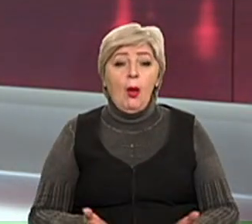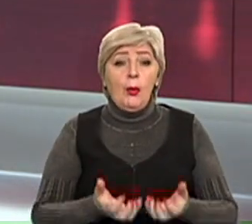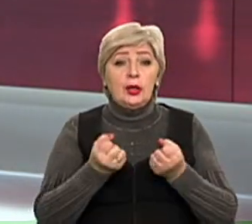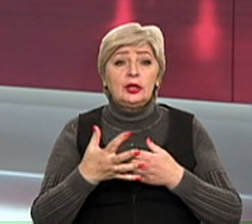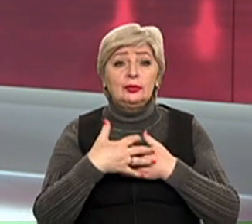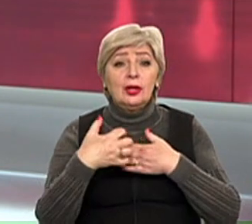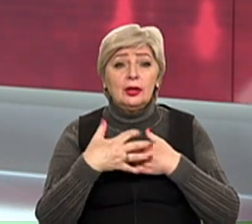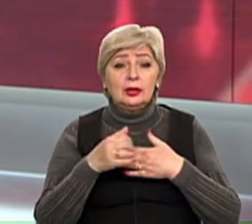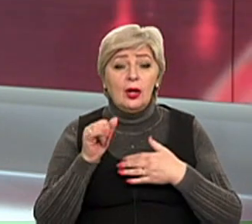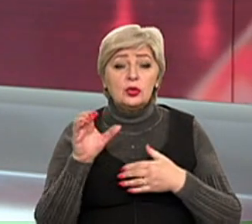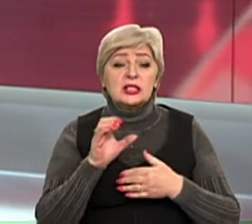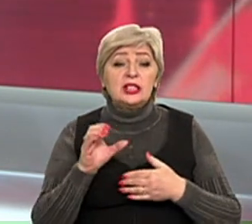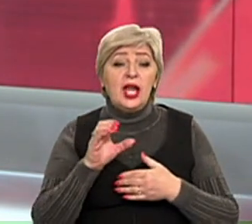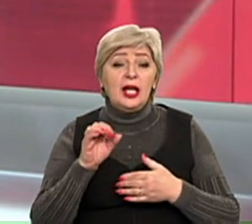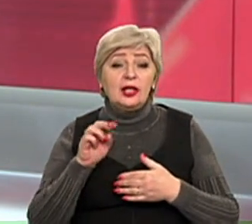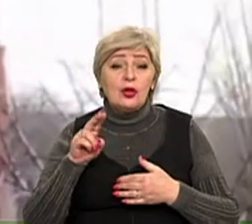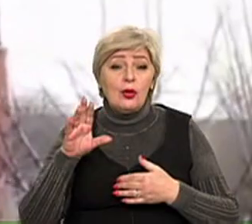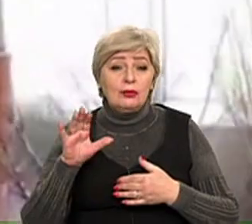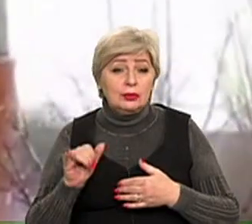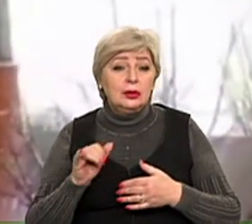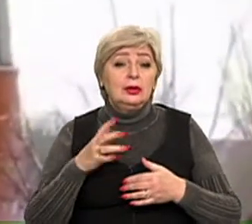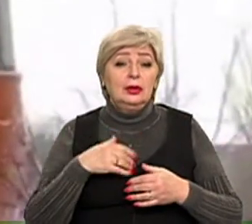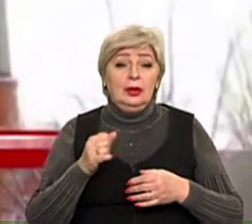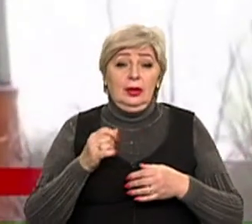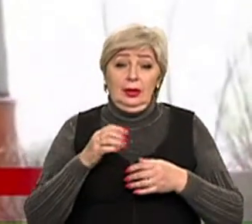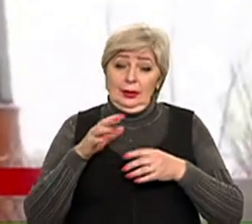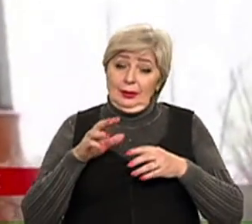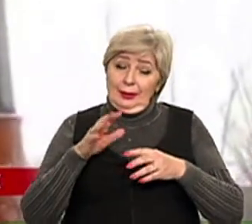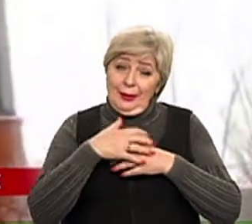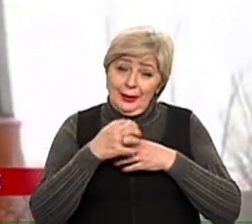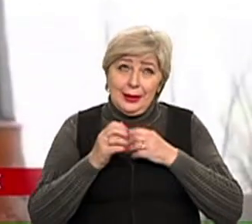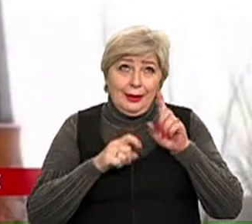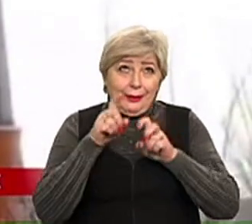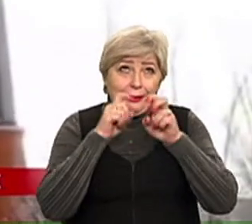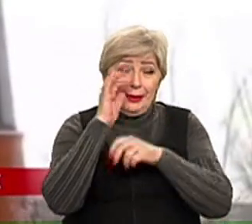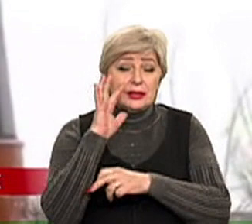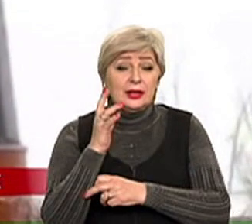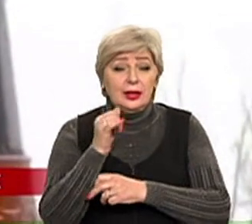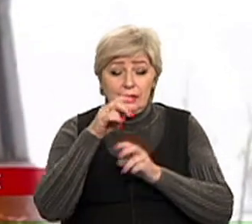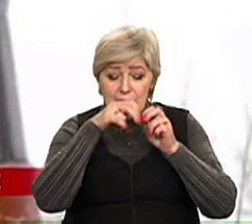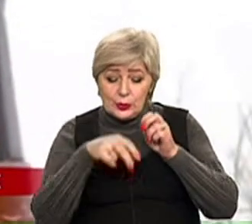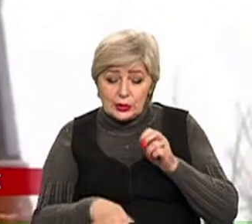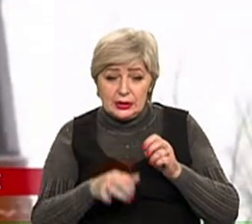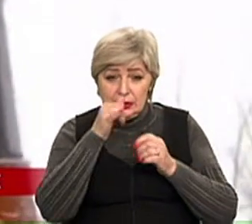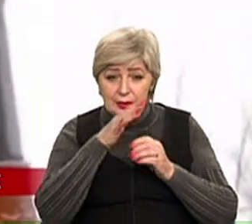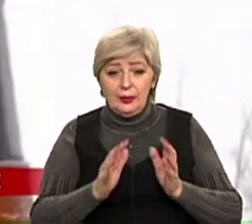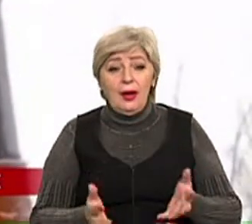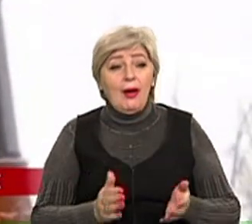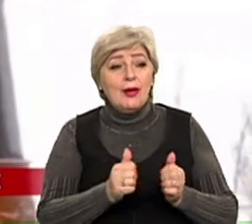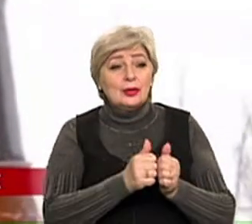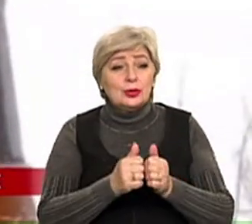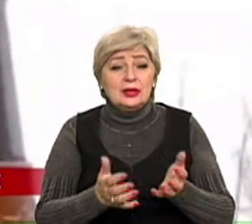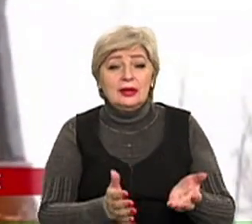Порятунок кота. У Синельниковому чотирилапий заліз на дерево, але спуститися не зміг. На допомогу жителі викликали рятувальників.